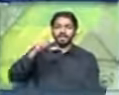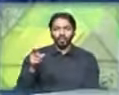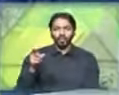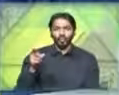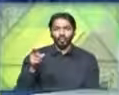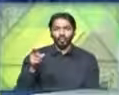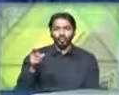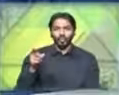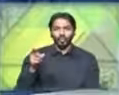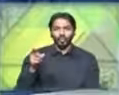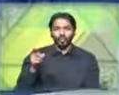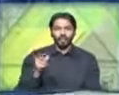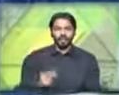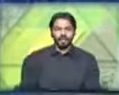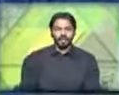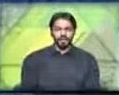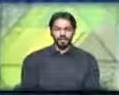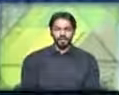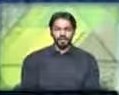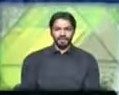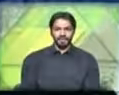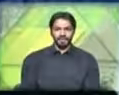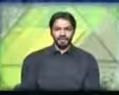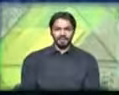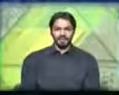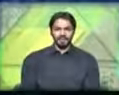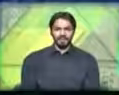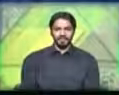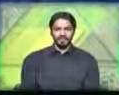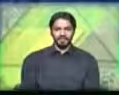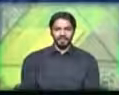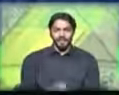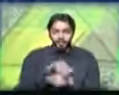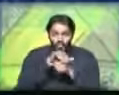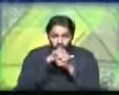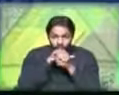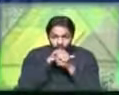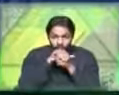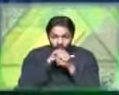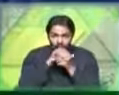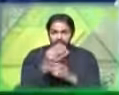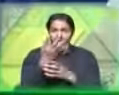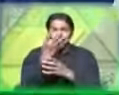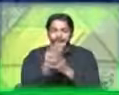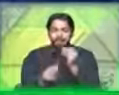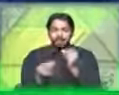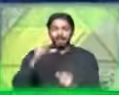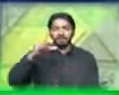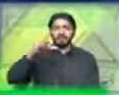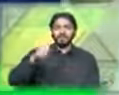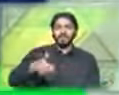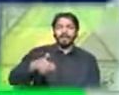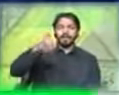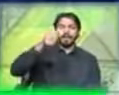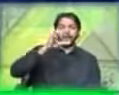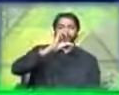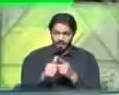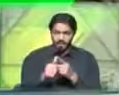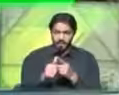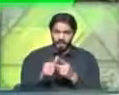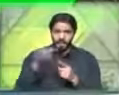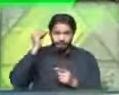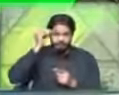لداود. والله زدنا علما بهذا، يعني سليمان نفسه هبة من الله لداود.